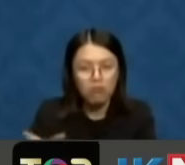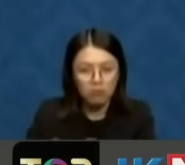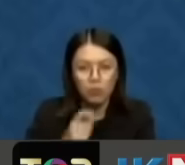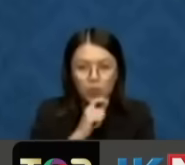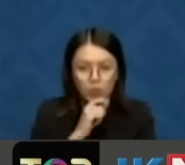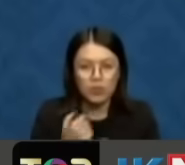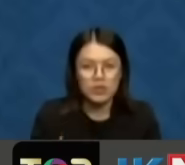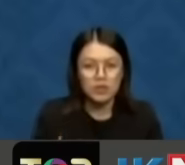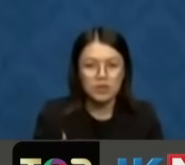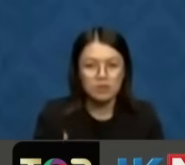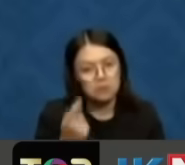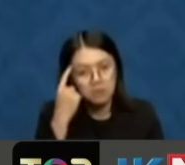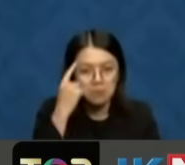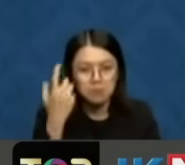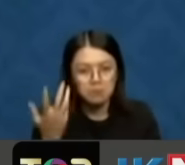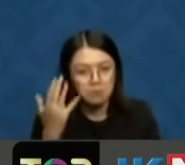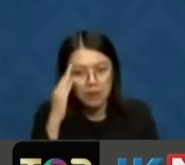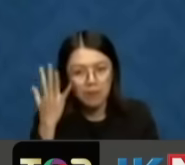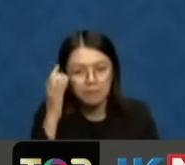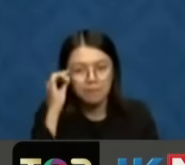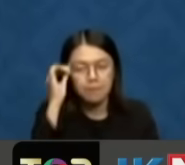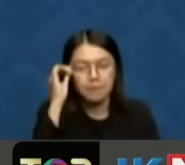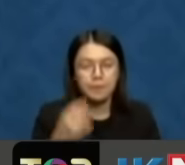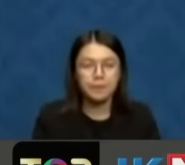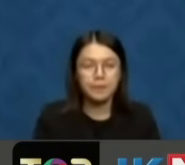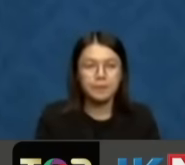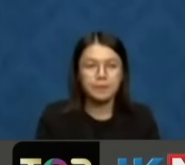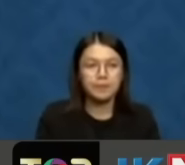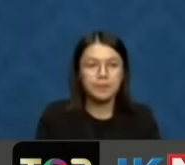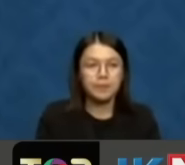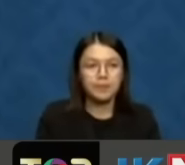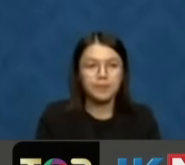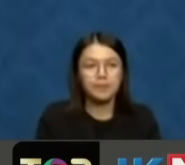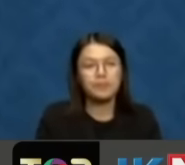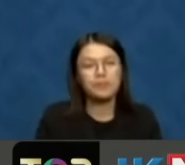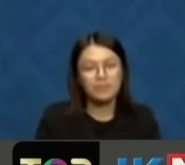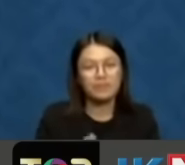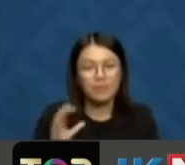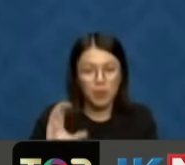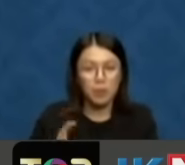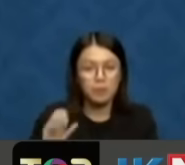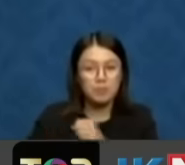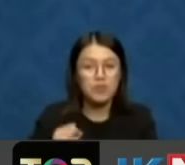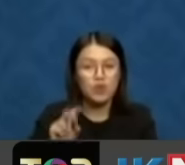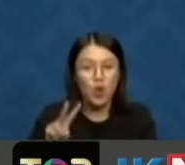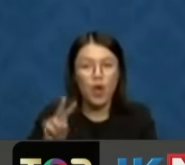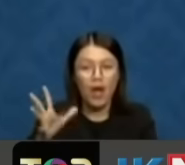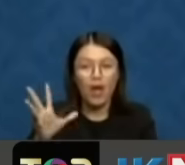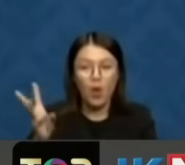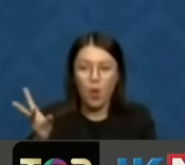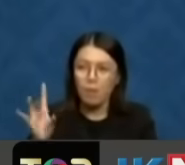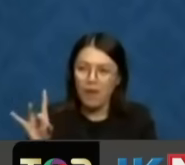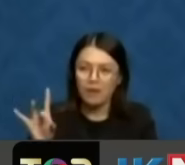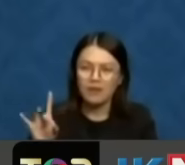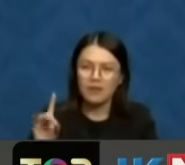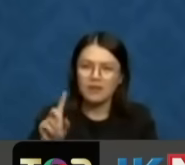วมภาระทางการคลังที่รัฐบาลต้องตั้งงบประมาณจ่ายและยังมีภาระนอกงบประมาณที่ยังไม่มีการบริหารจั